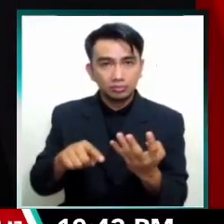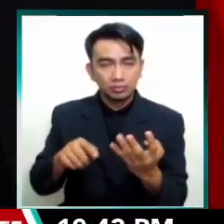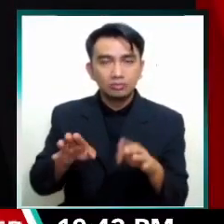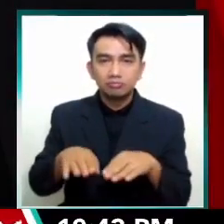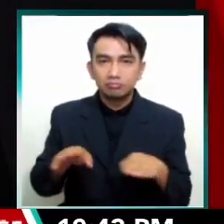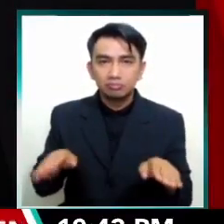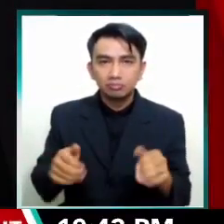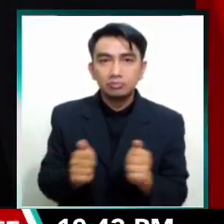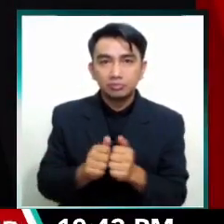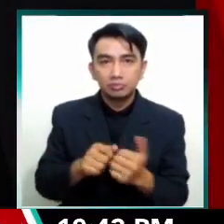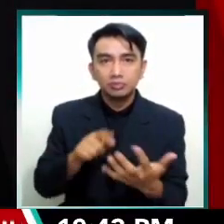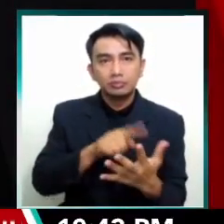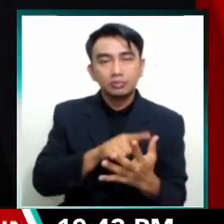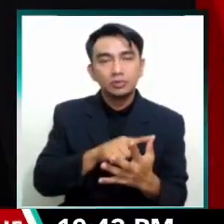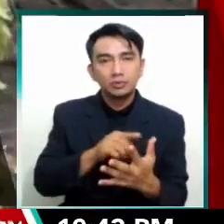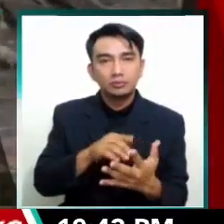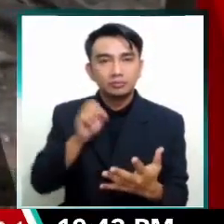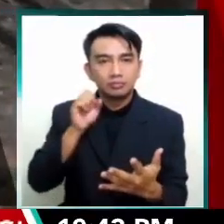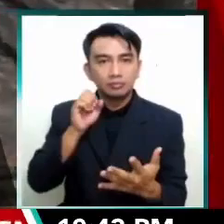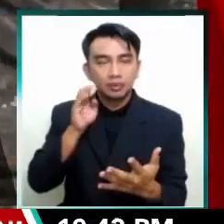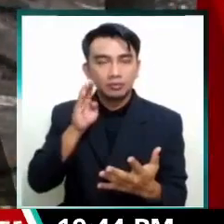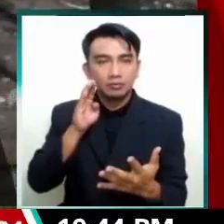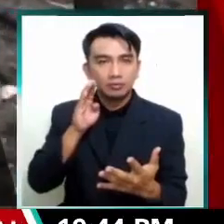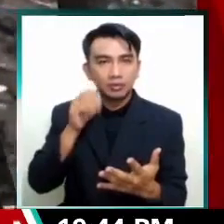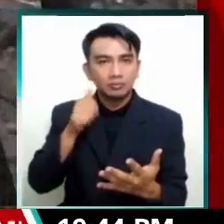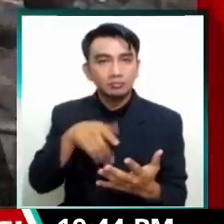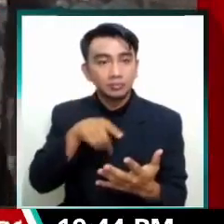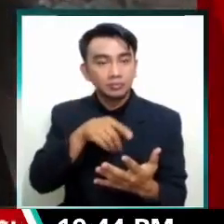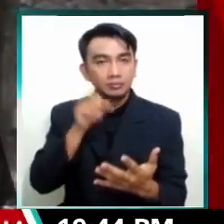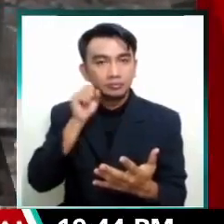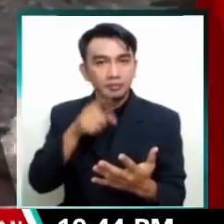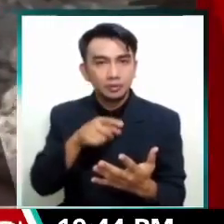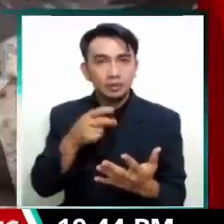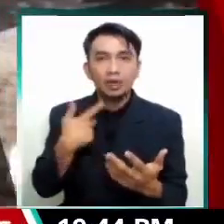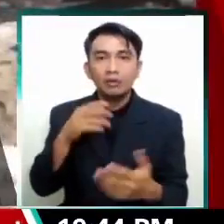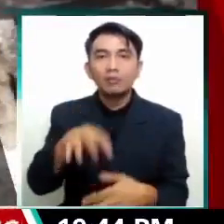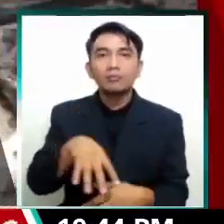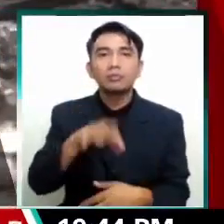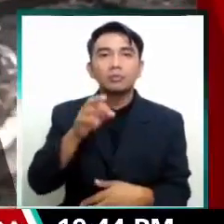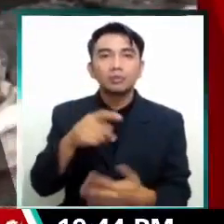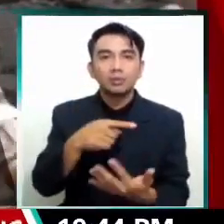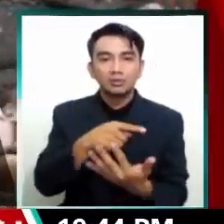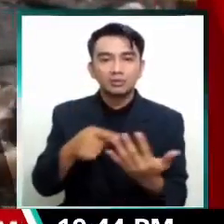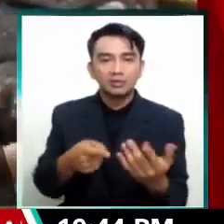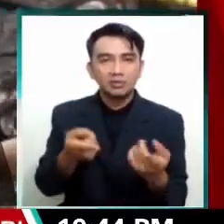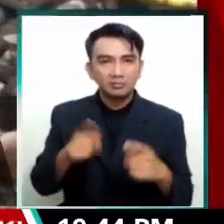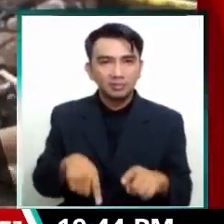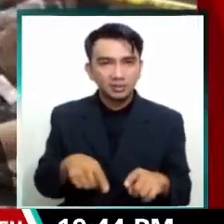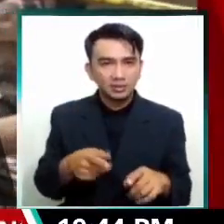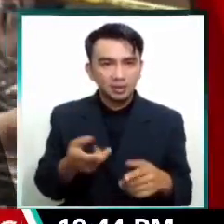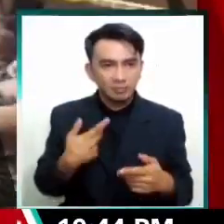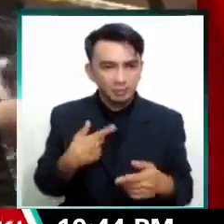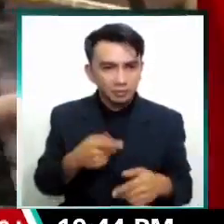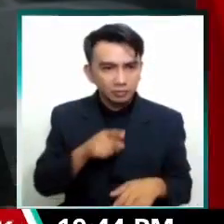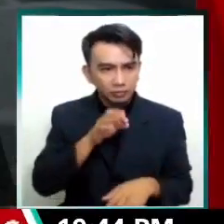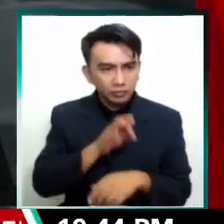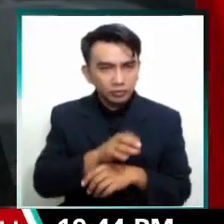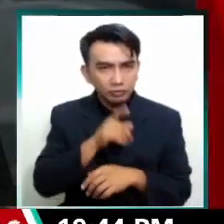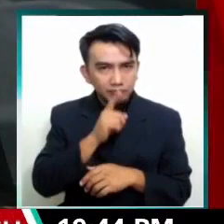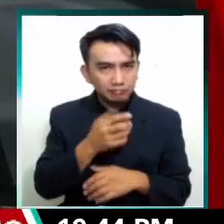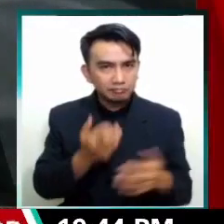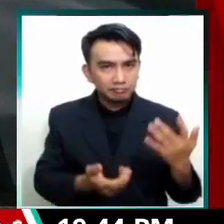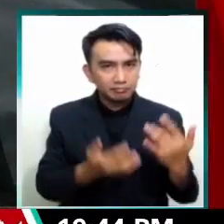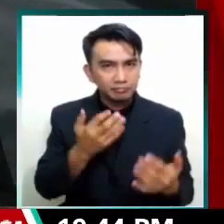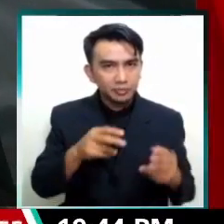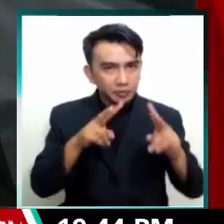ni Manilyn na si Maggie Epanes. Ayon sa mga pulis, may nakitang foul play ang medico-legal sa mga bangkay base sa autopsy.